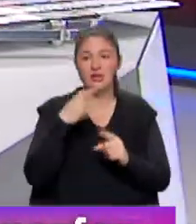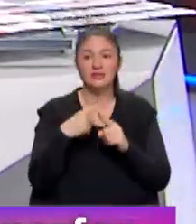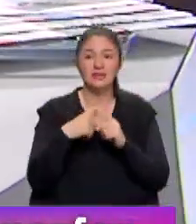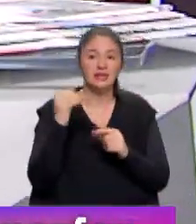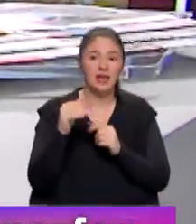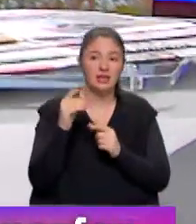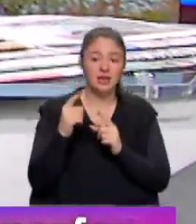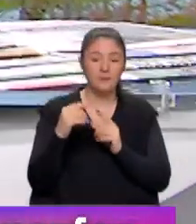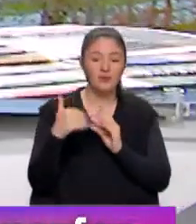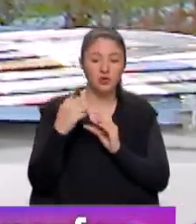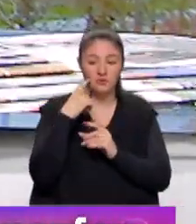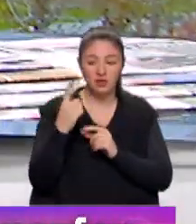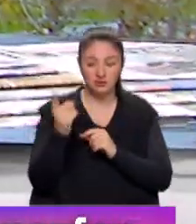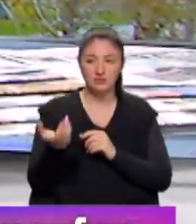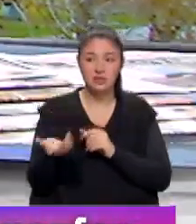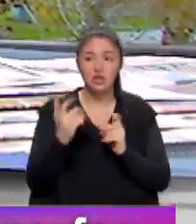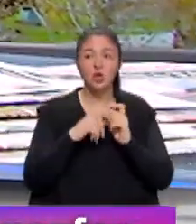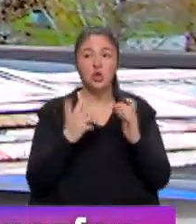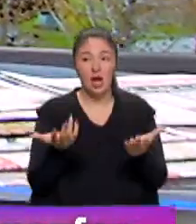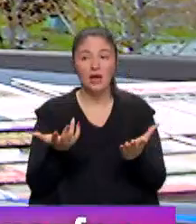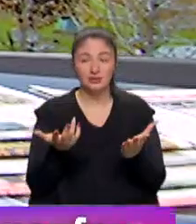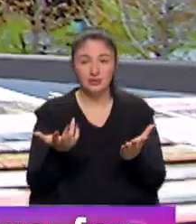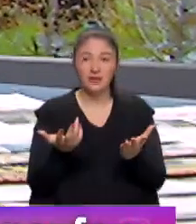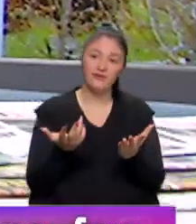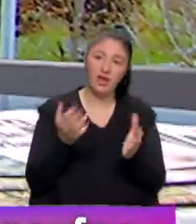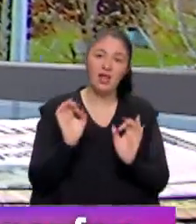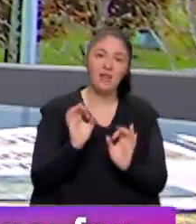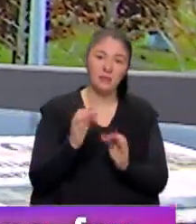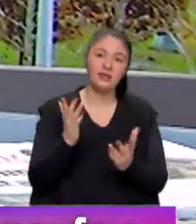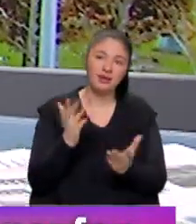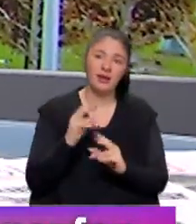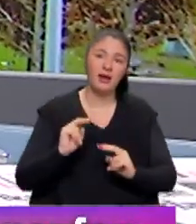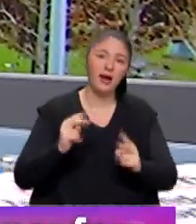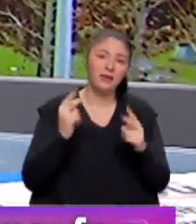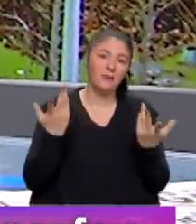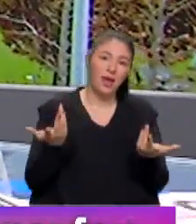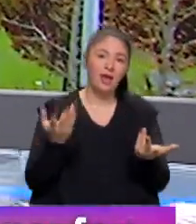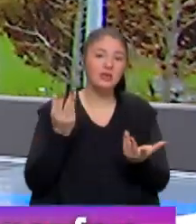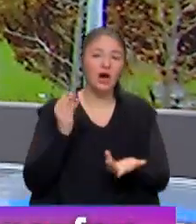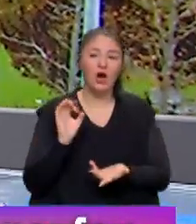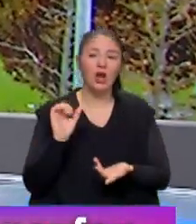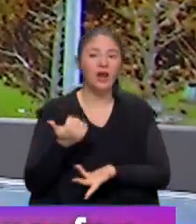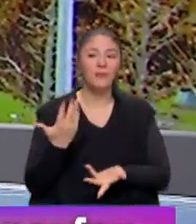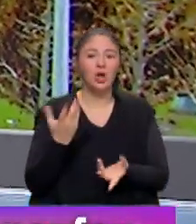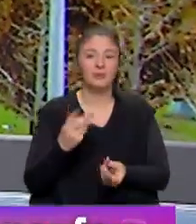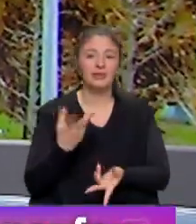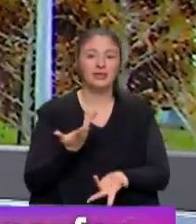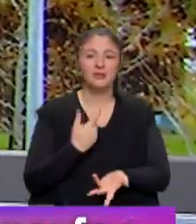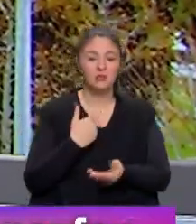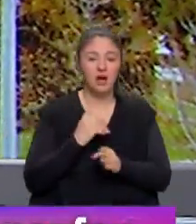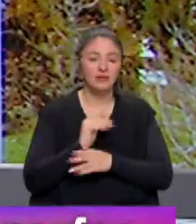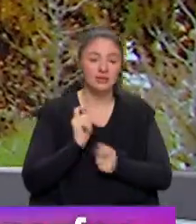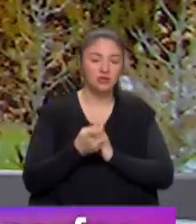X'ten gelen mesajlara baktığımızda günaydın ve elbette kademe daha önemli. Ne olabilir ki bizim